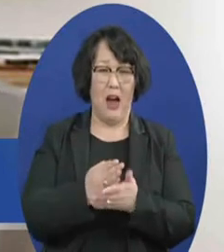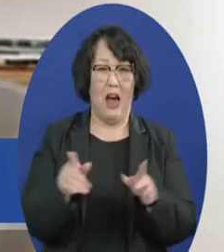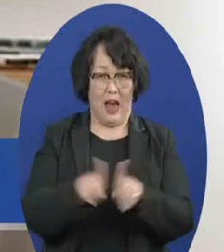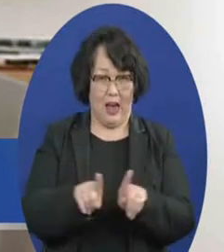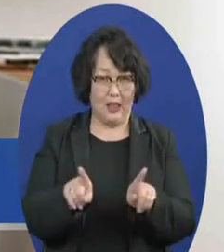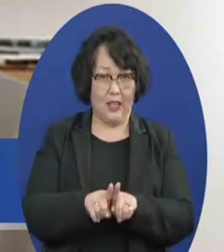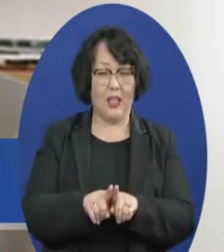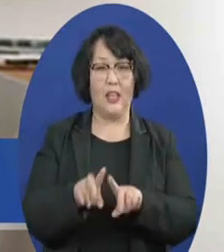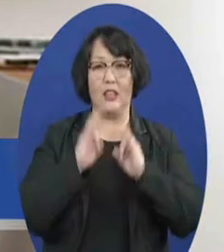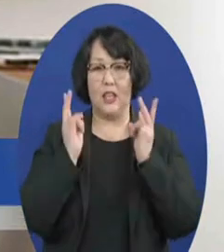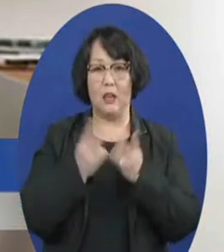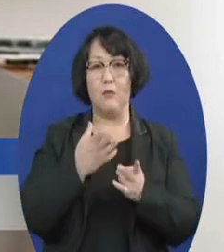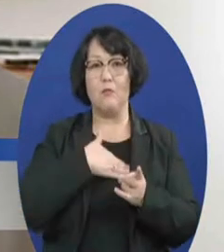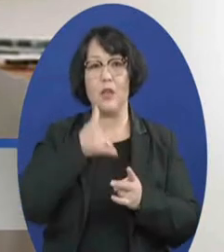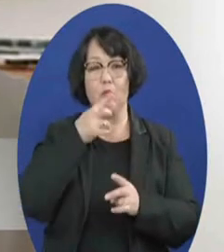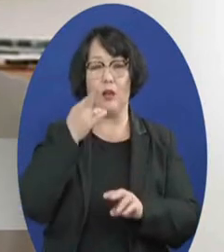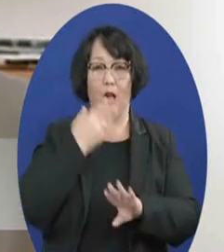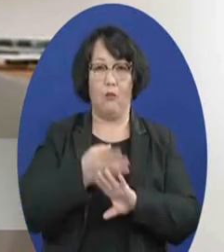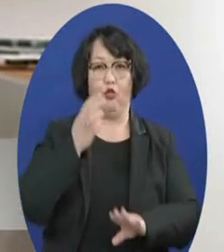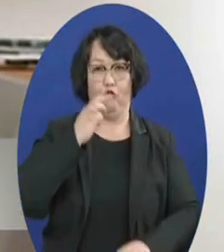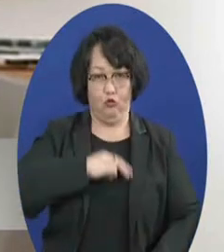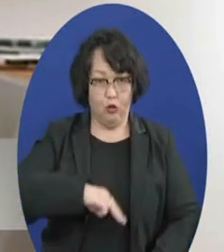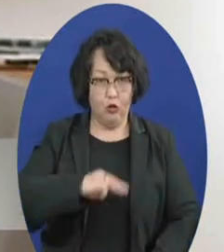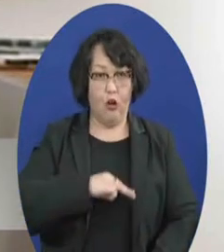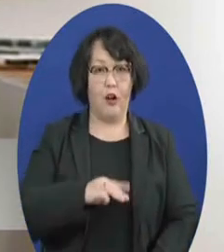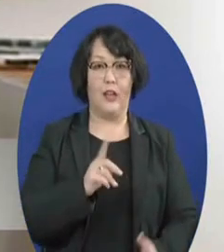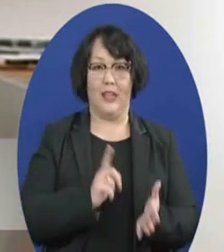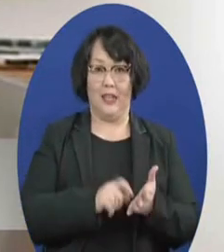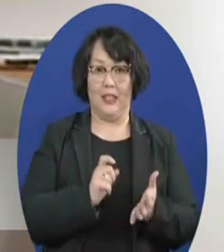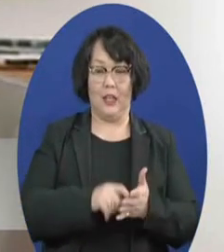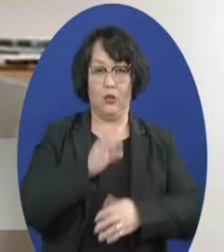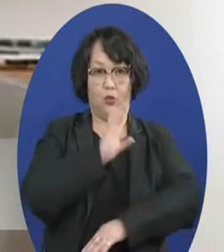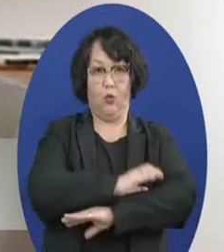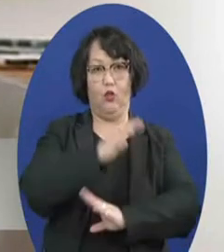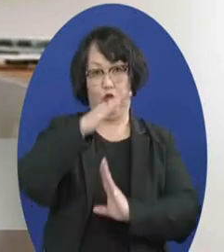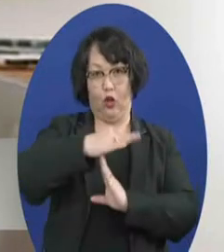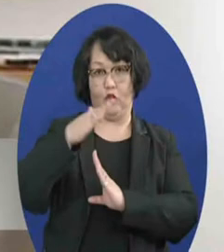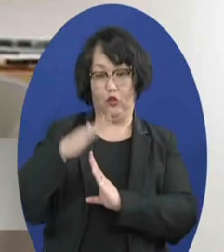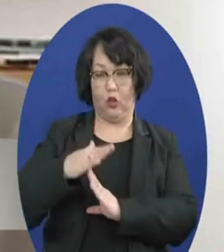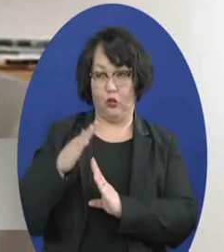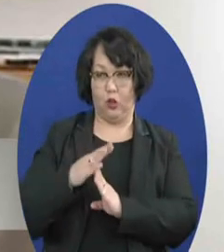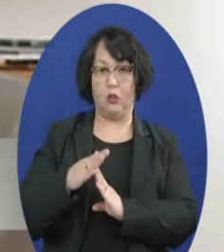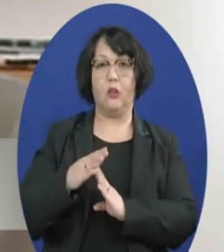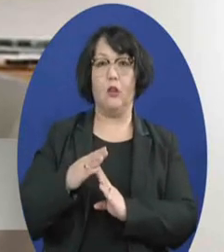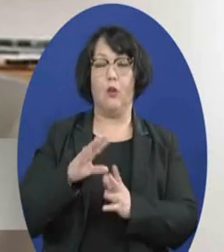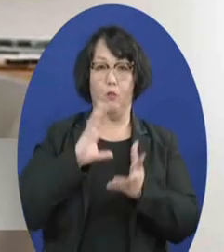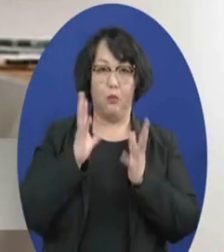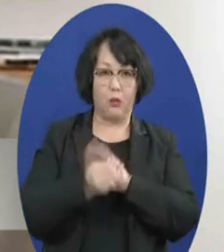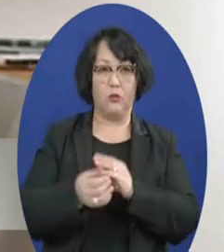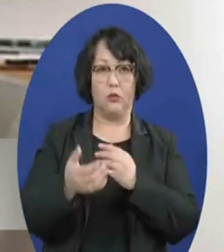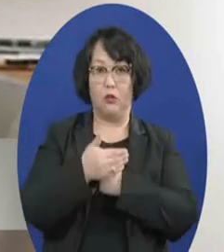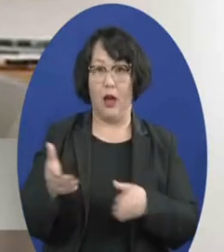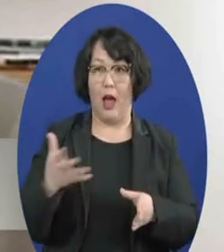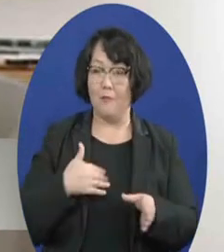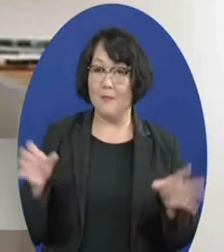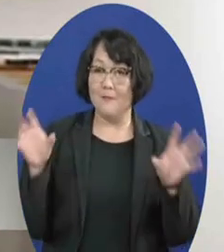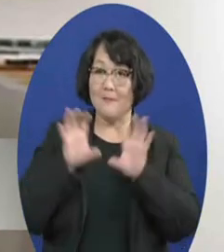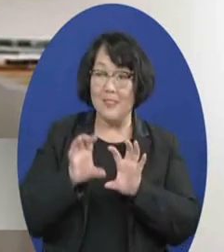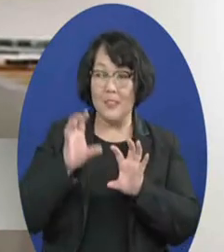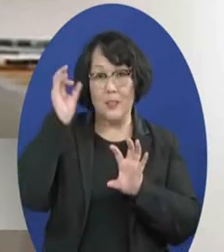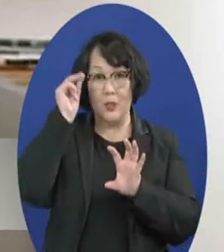нийгмийн эрүүл мэндийг хамгаалахын тулд шаардлагатай гэж үтсэн хязгаарлалт хоригдлыг хийж байгаа боловч танхимын сургалтыг аль